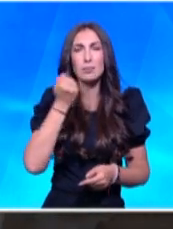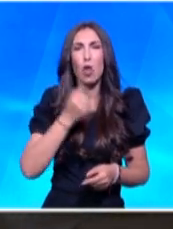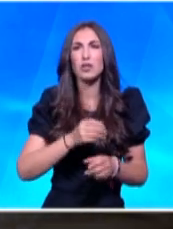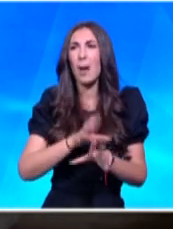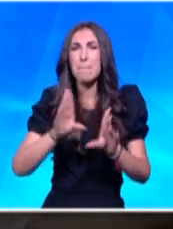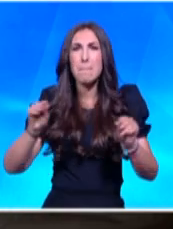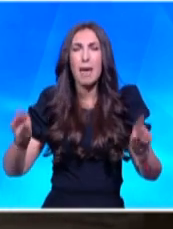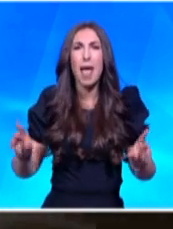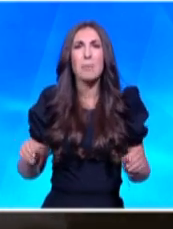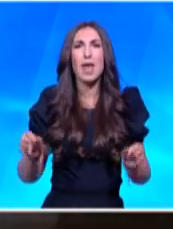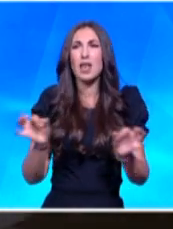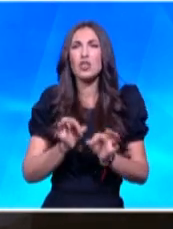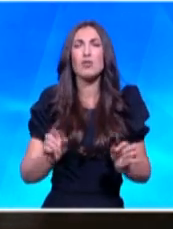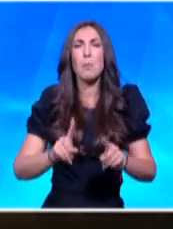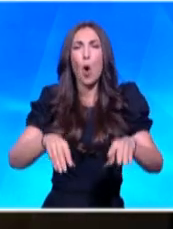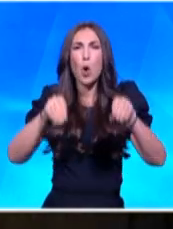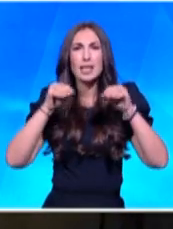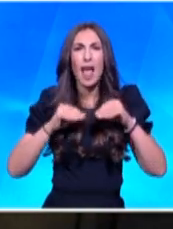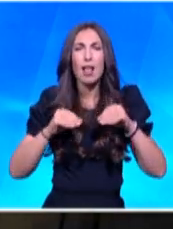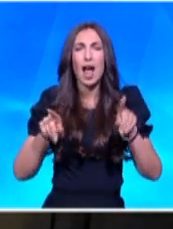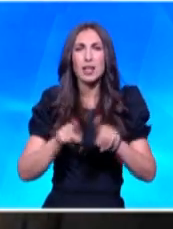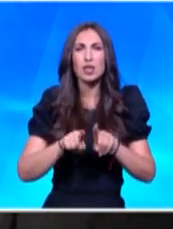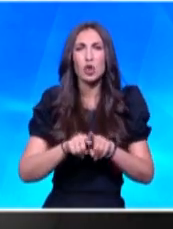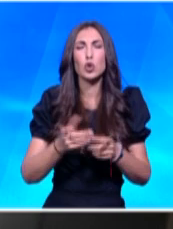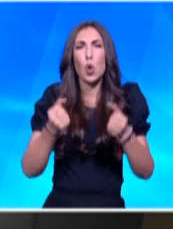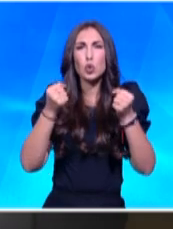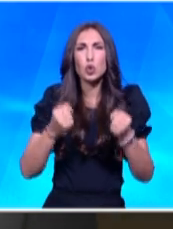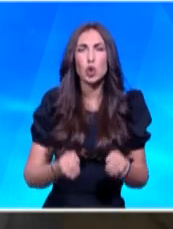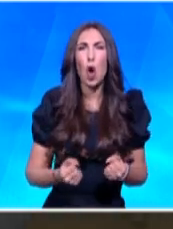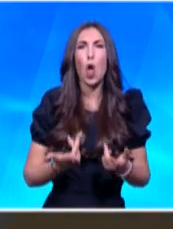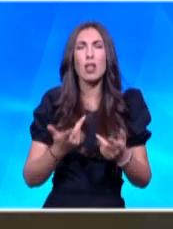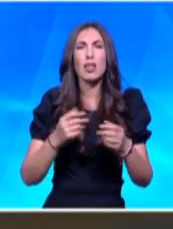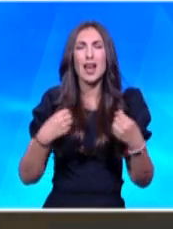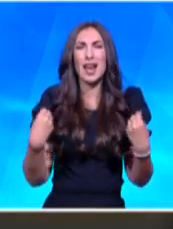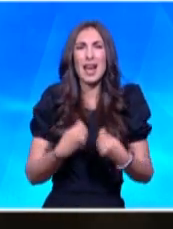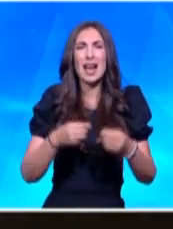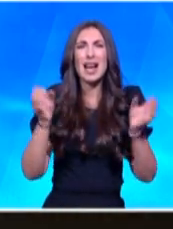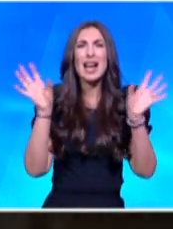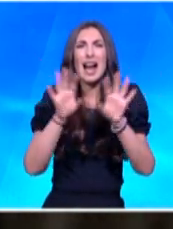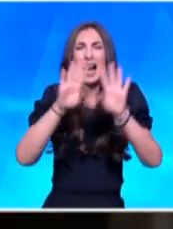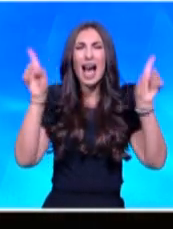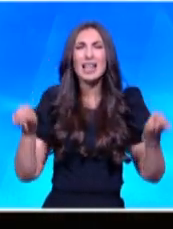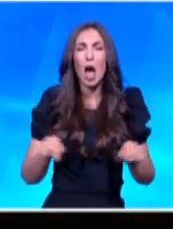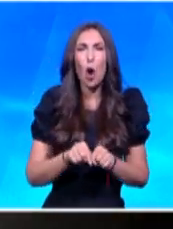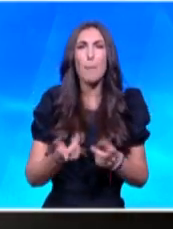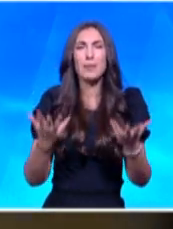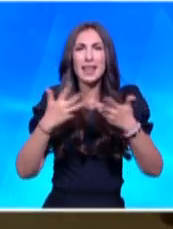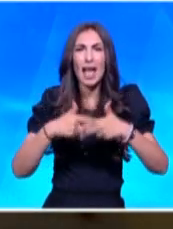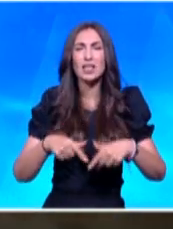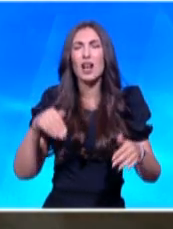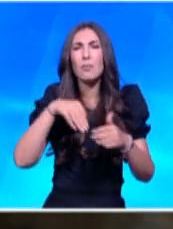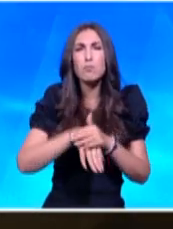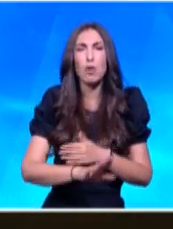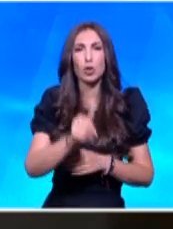покъшнина, нито одеяла, нито столове, нито гардероби, нито техника. Всичко е под вода. Хората